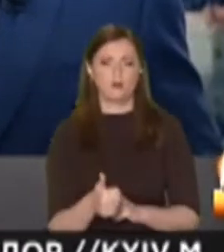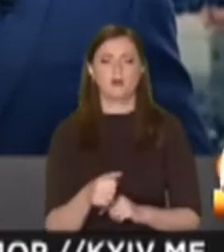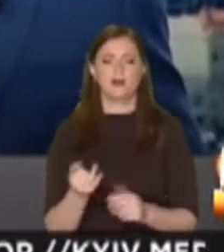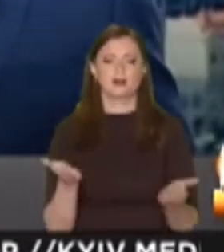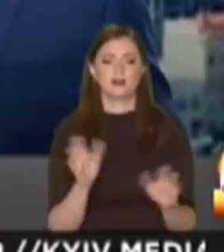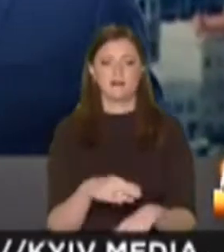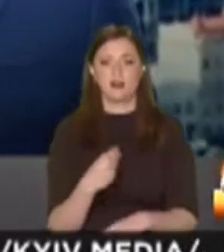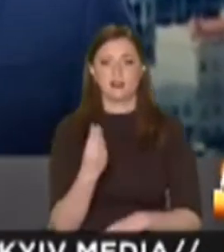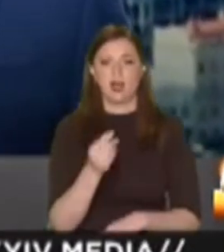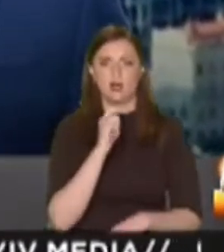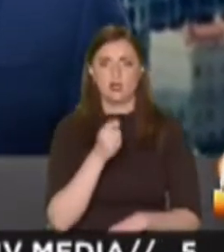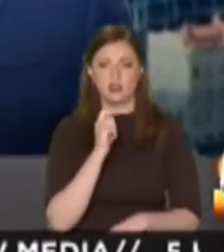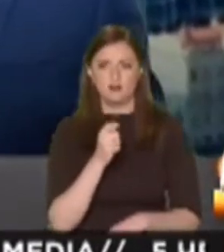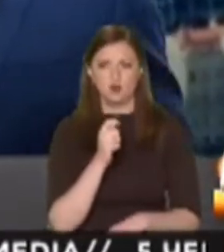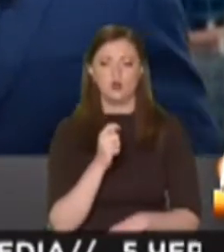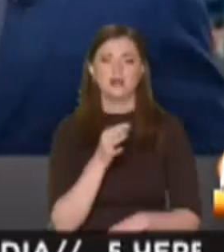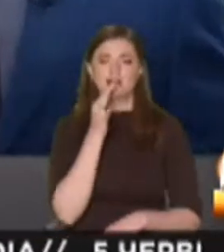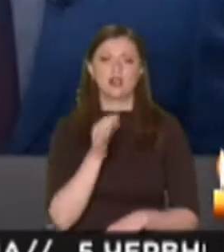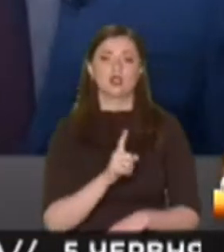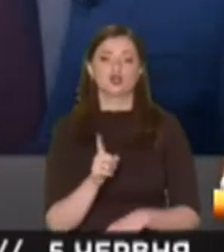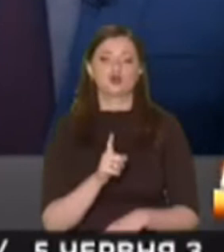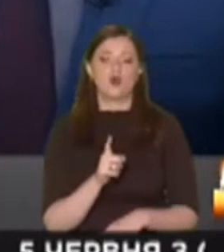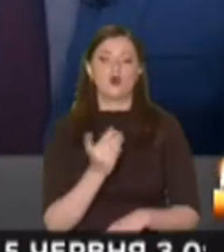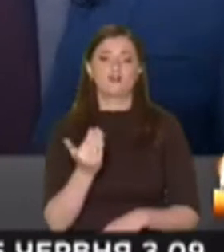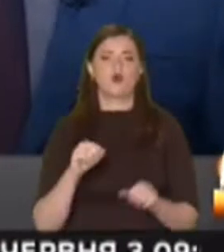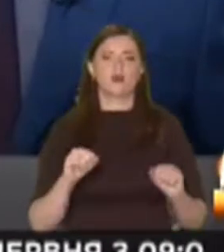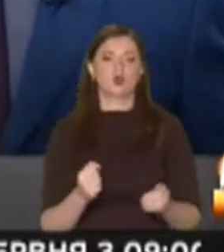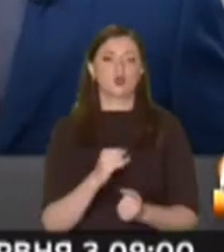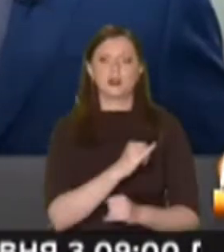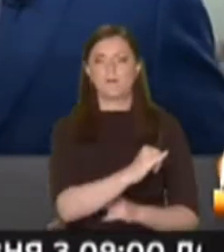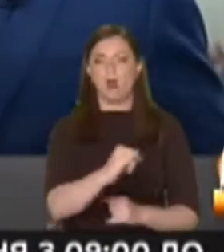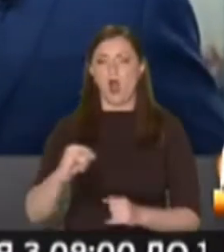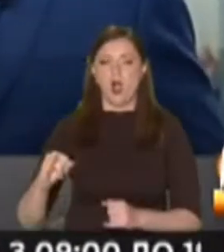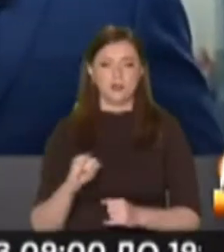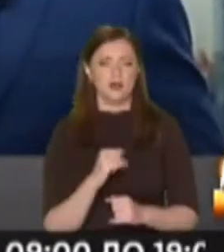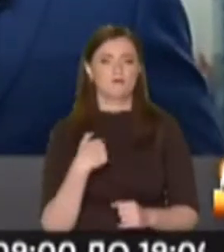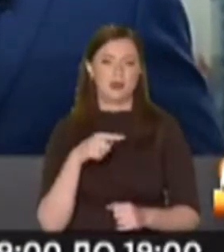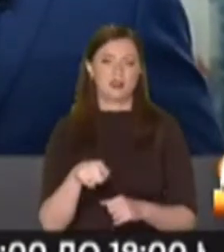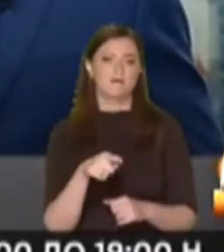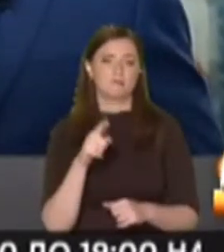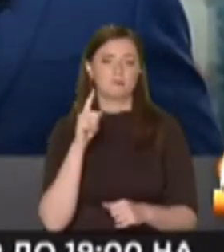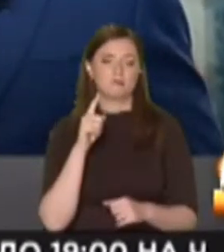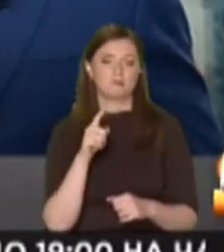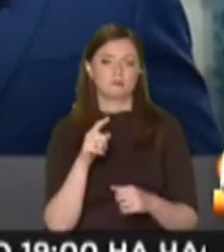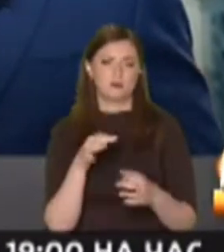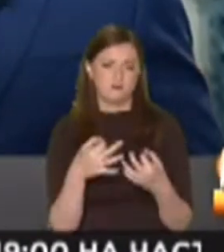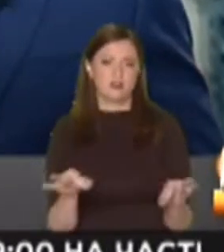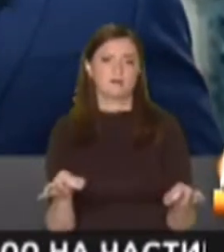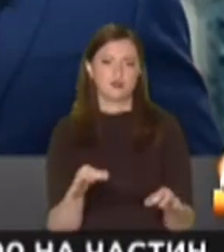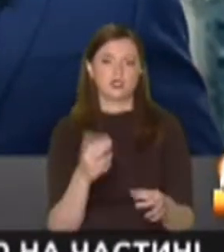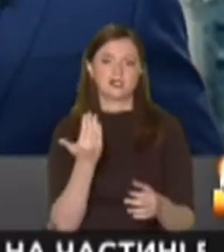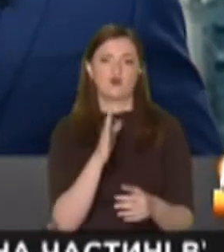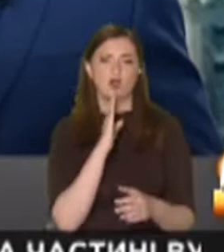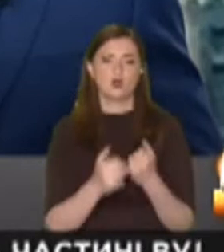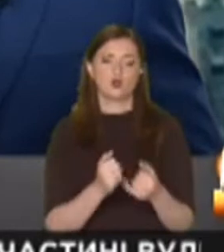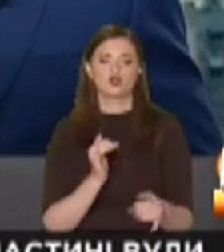зараз даш інтерв'ю, здаш, типу, скажеш, що всі твої там друзі погані, і ми там тебе, знаєш, коли там відпустимо своєю дівчиною,